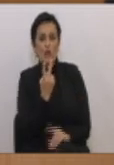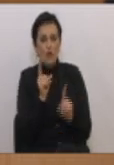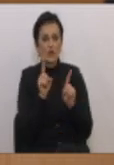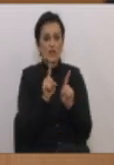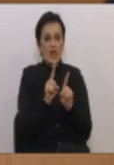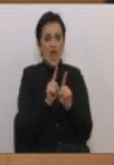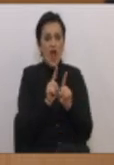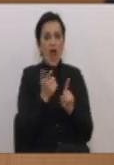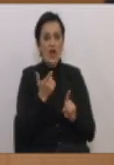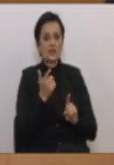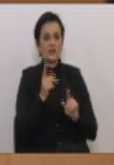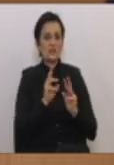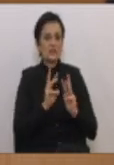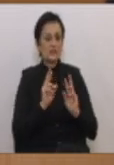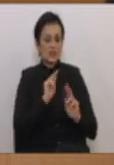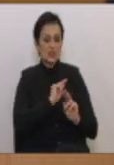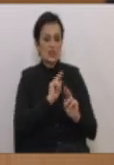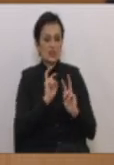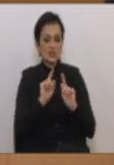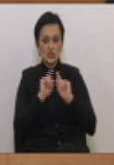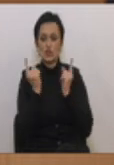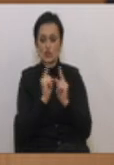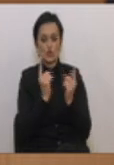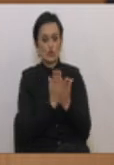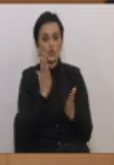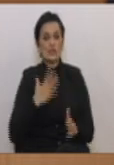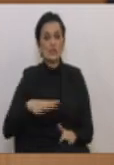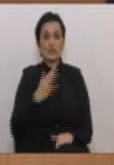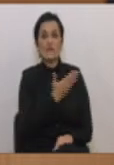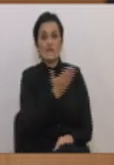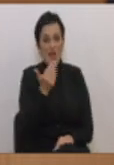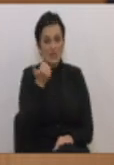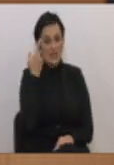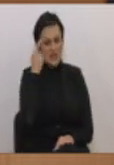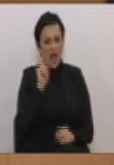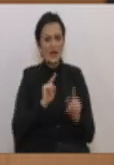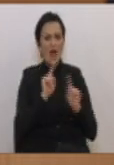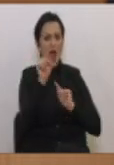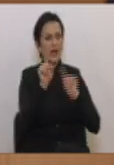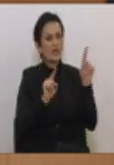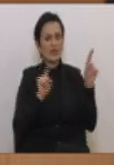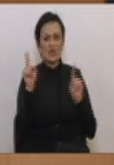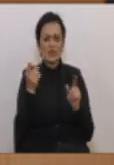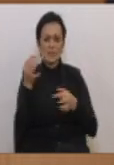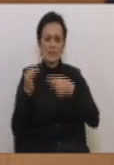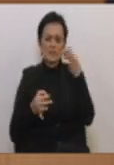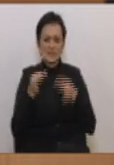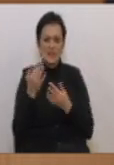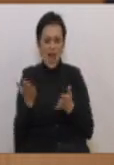ინსტიტუცია საქართველოში დაგვრჩენია. თქვენ კარგად იცით, რომ აქა-იქ ყველგან